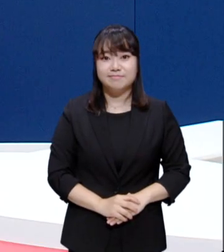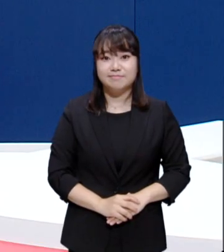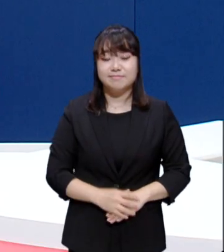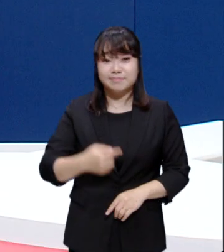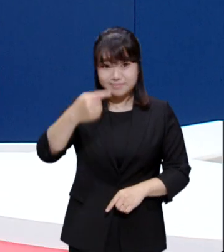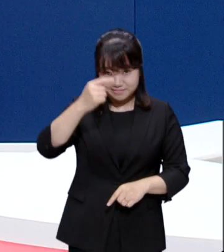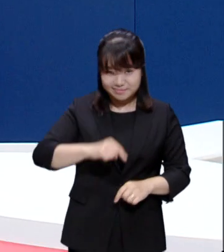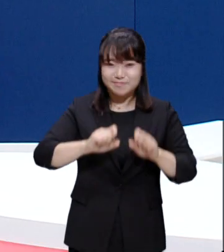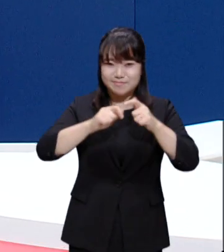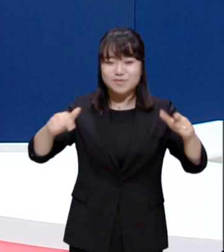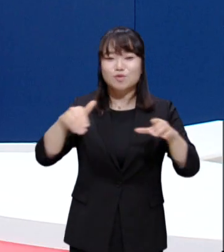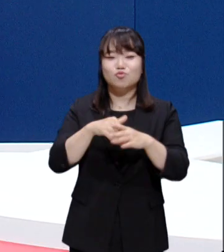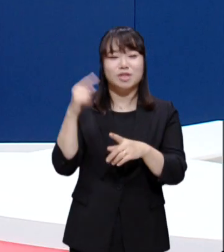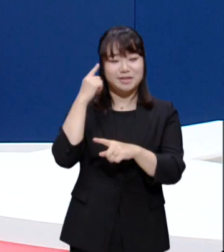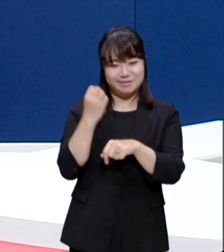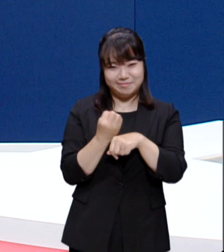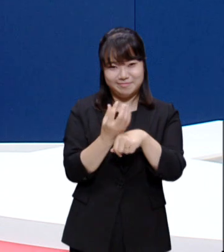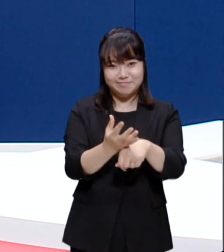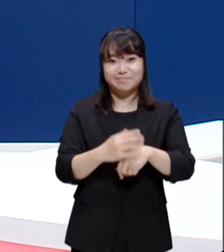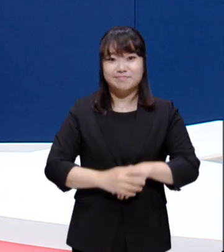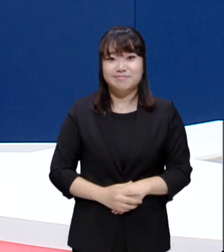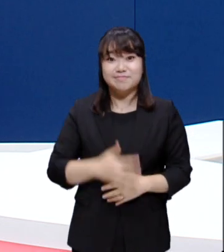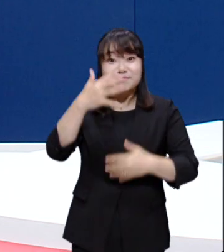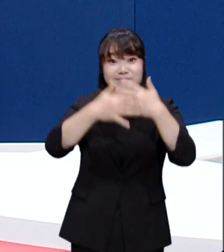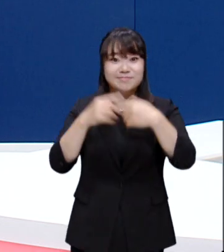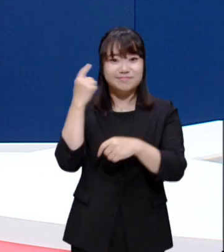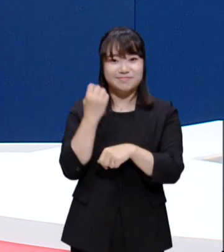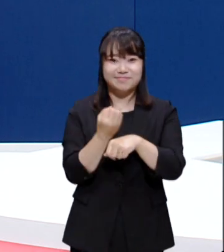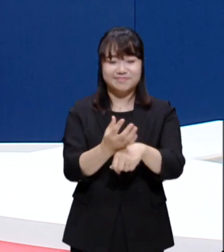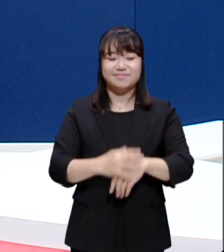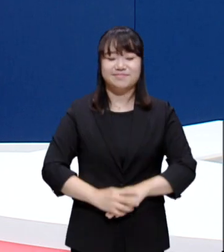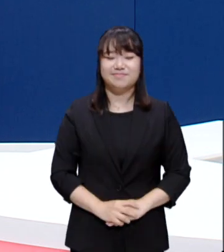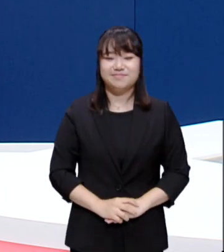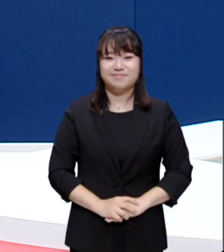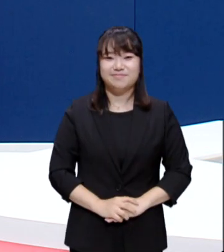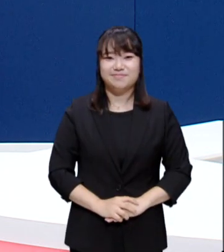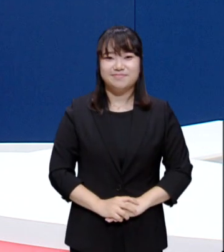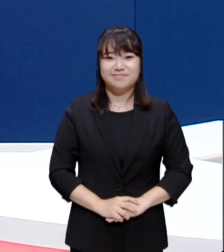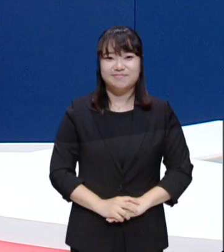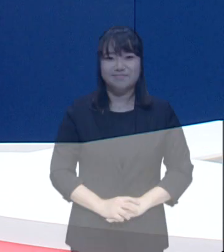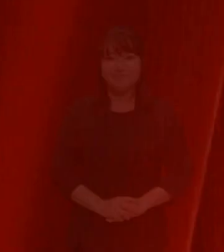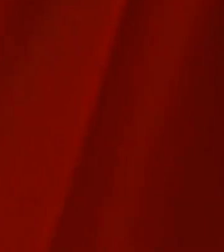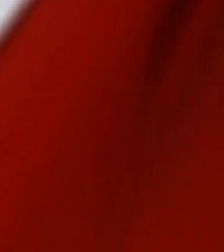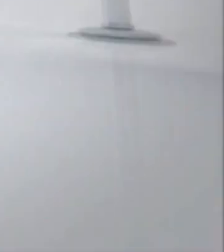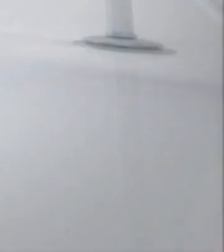네, 다음은 다양한 문화 소식을 전해드립니다. 이번 주 볼만한 영화 소개해드립니다.